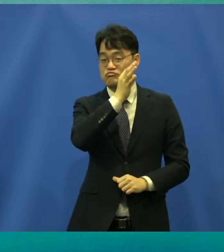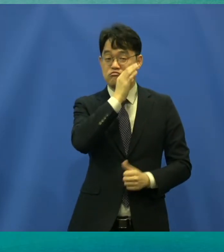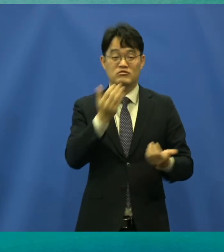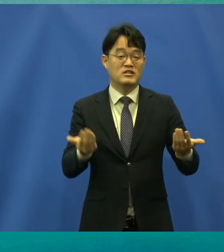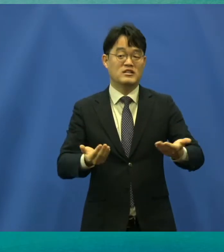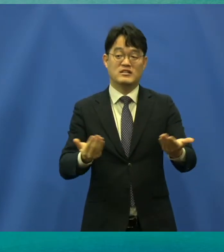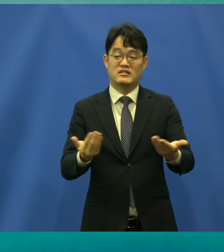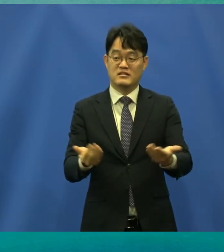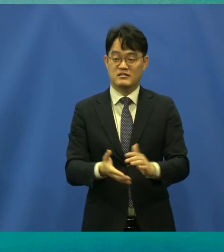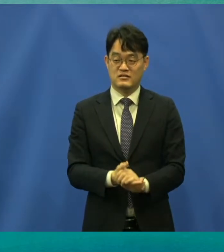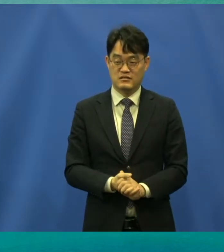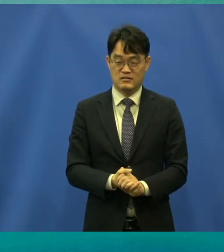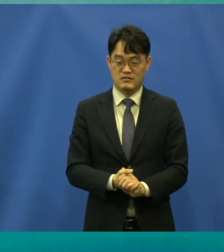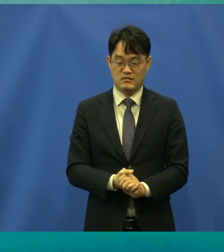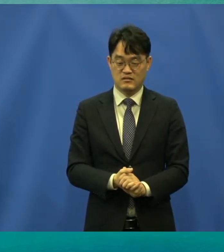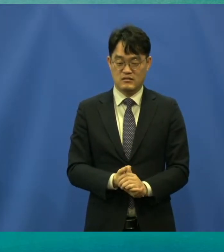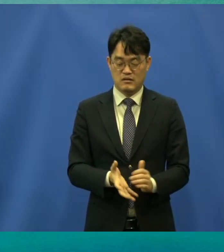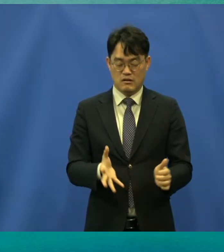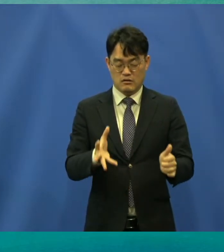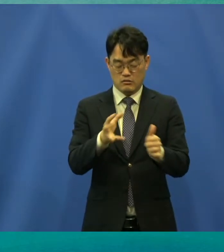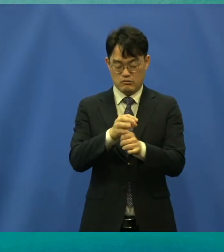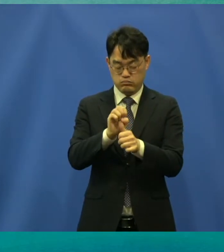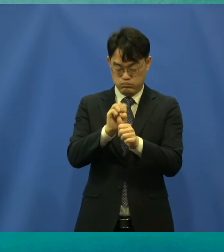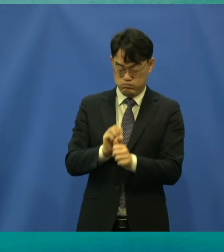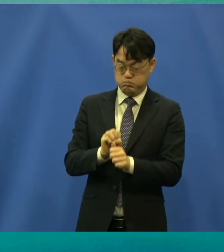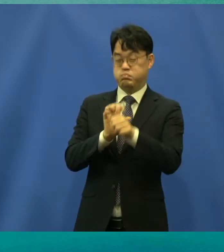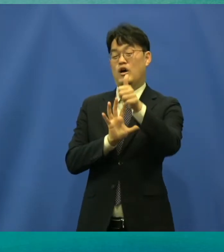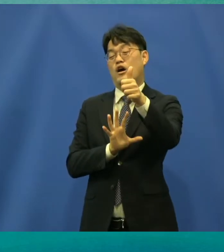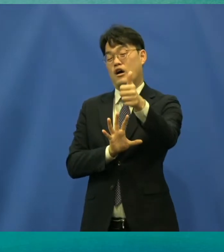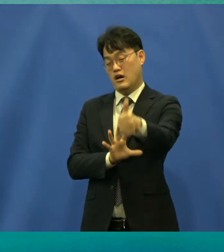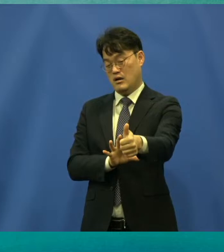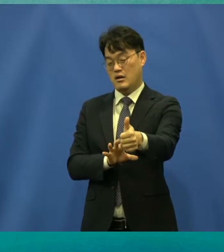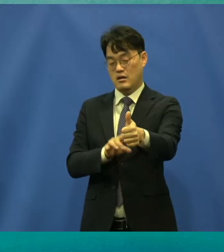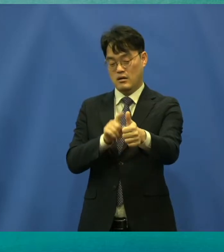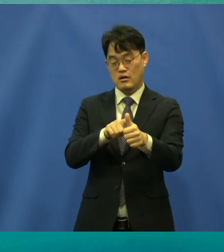물고기도 토해낼 정도로 역한 존재가 되었습니다.